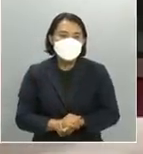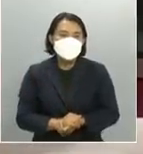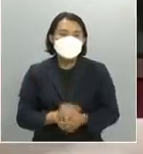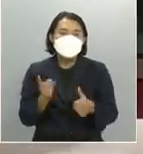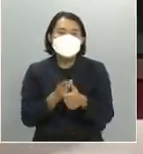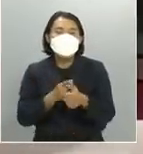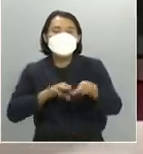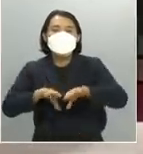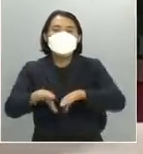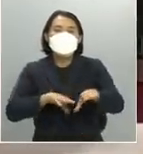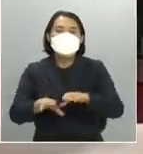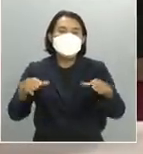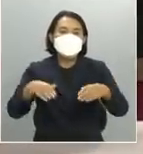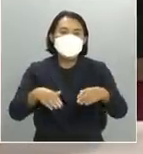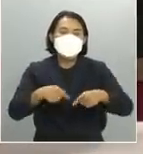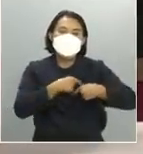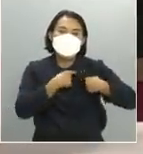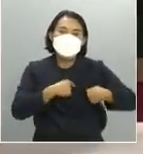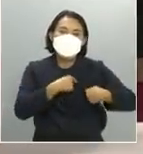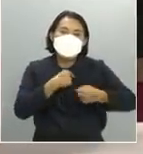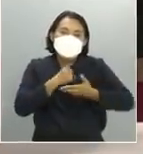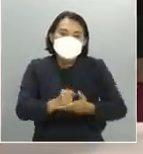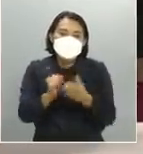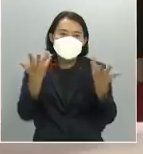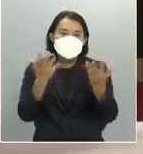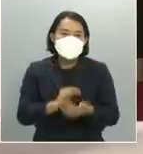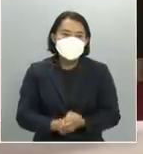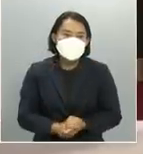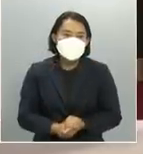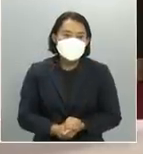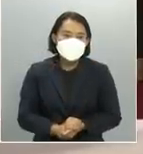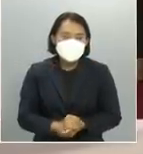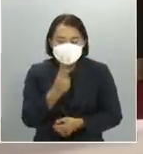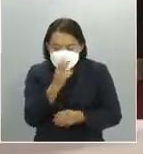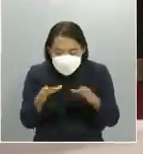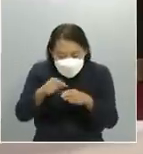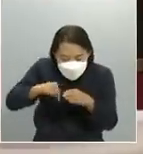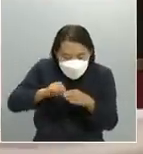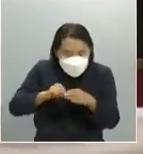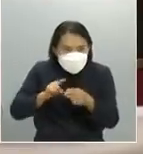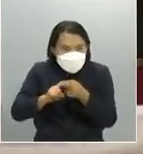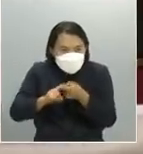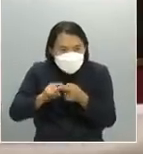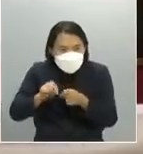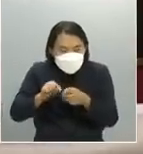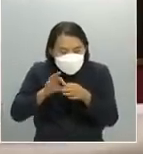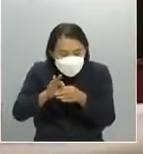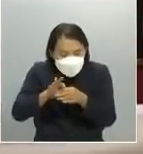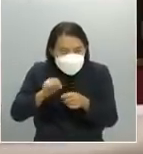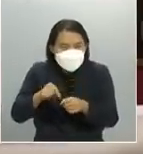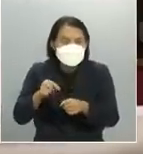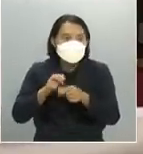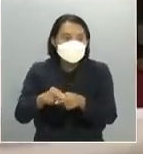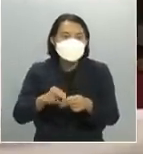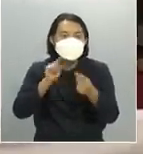ารพรรคเนี่ยมีความใจแคบดูแลเฉพาะคนที่เป็นพวกคุณตัวเองคนอื่นไม่มีอันที่สองเ